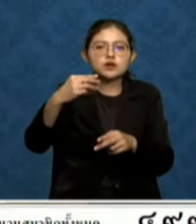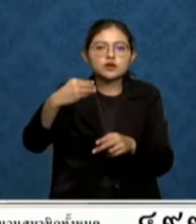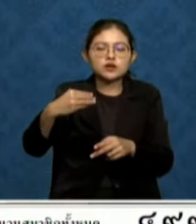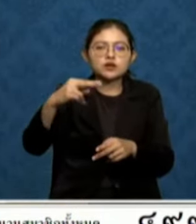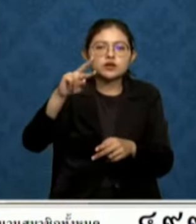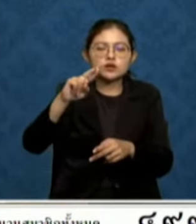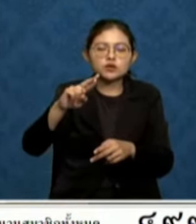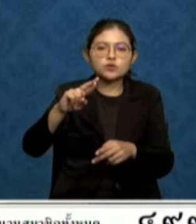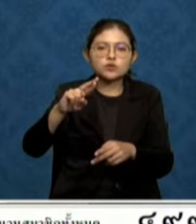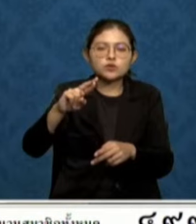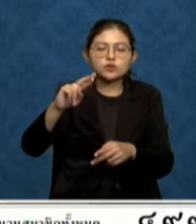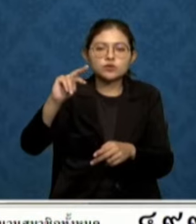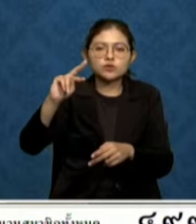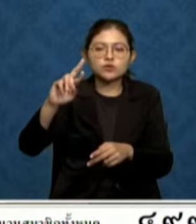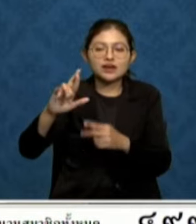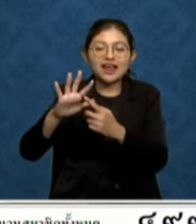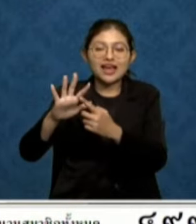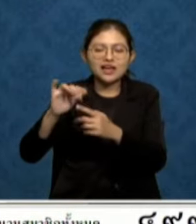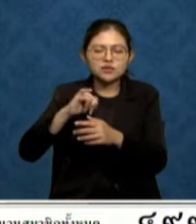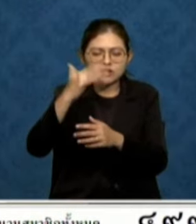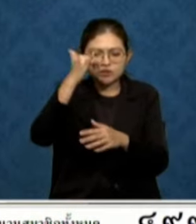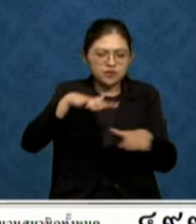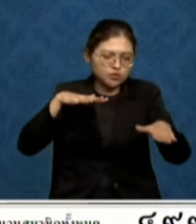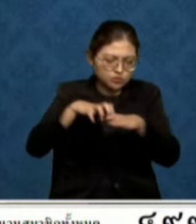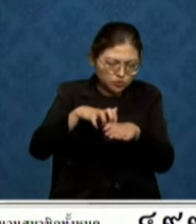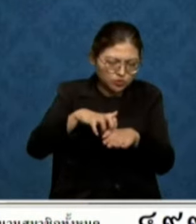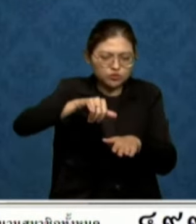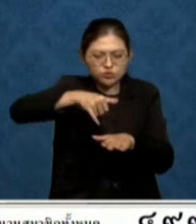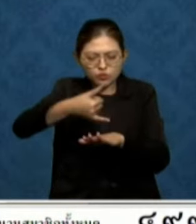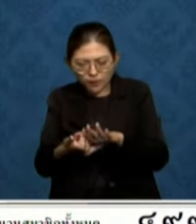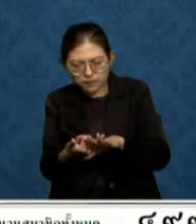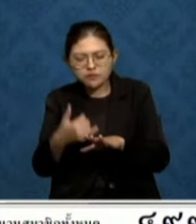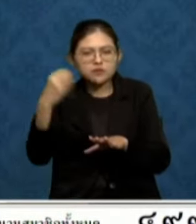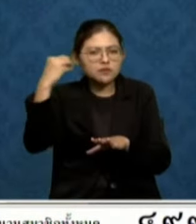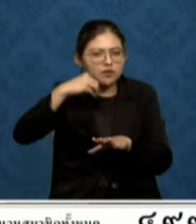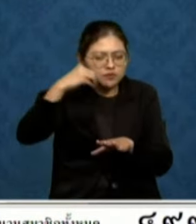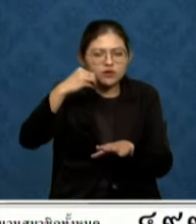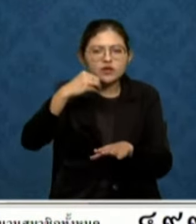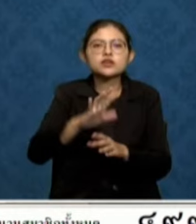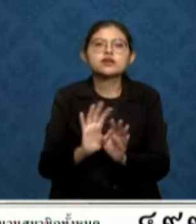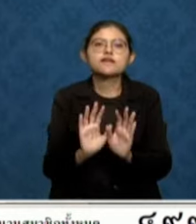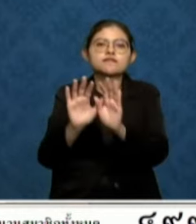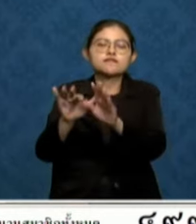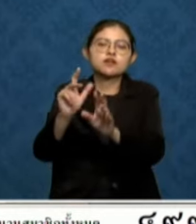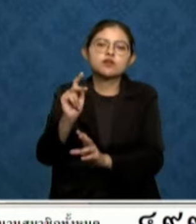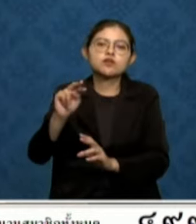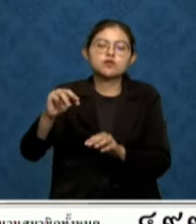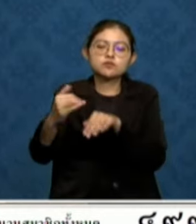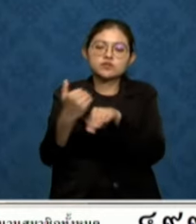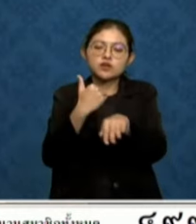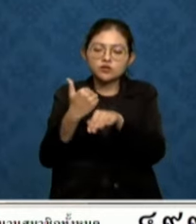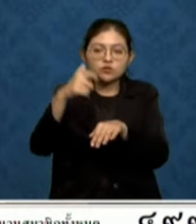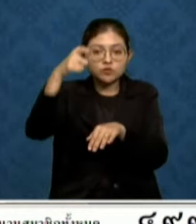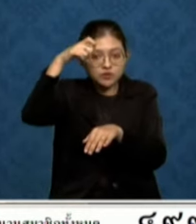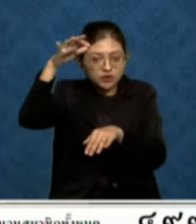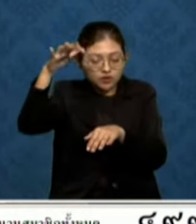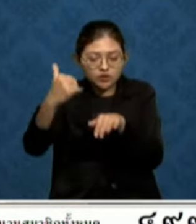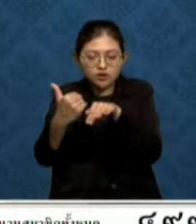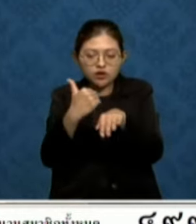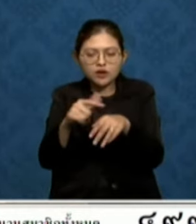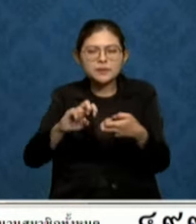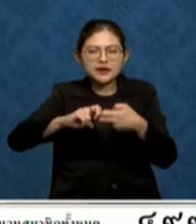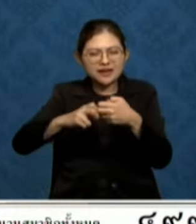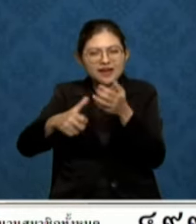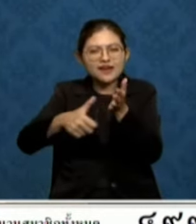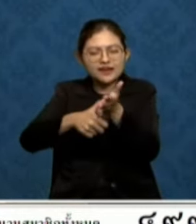ณที่เกิดอุบัติเหตุ อยู่บ่อยครั้งมากนะคะจึงขอให้ทางกรมทางหลวงชนบทนะคะได้แก้ไขปัญห